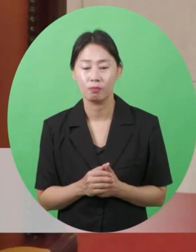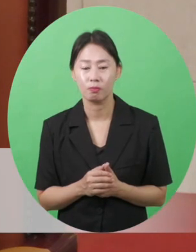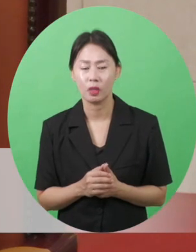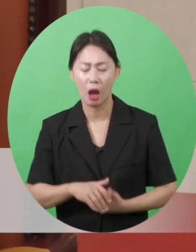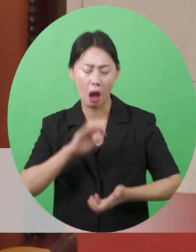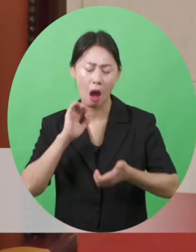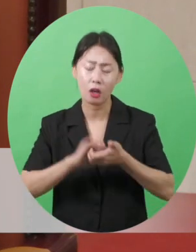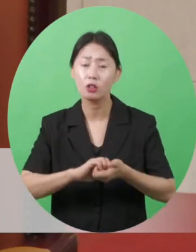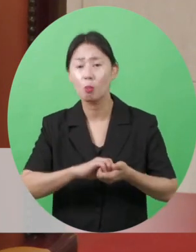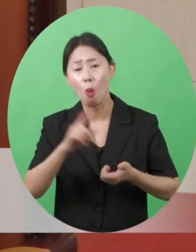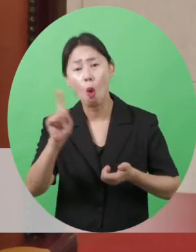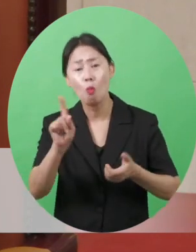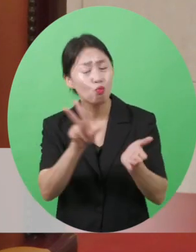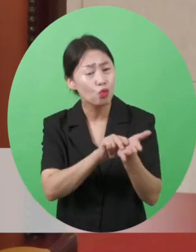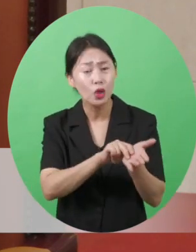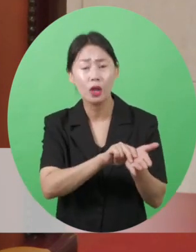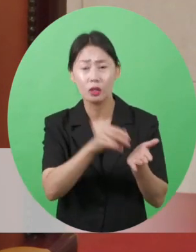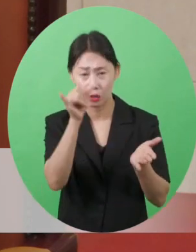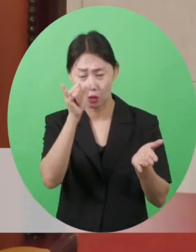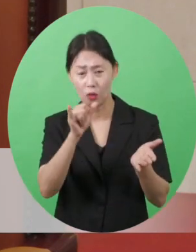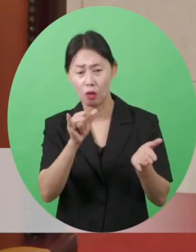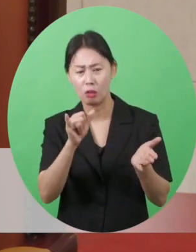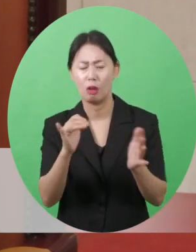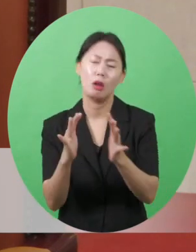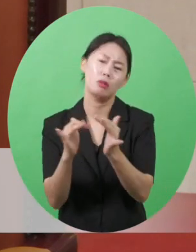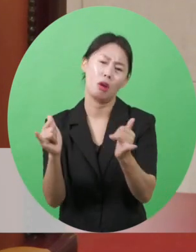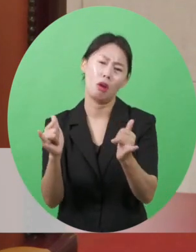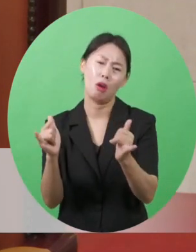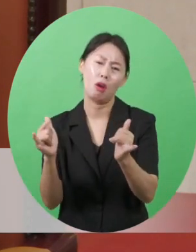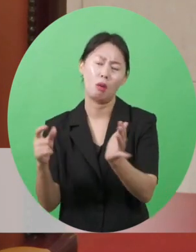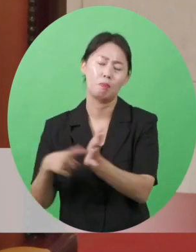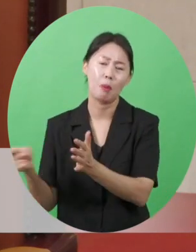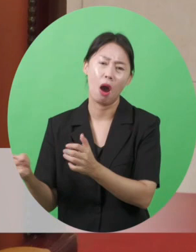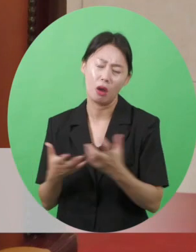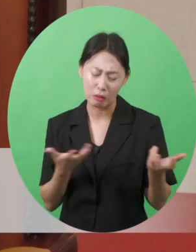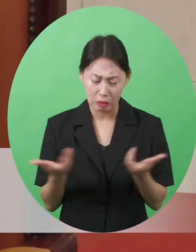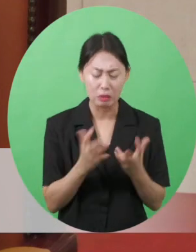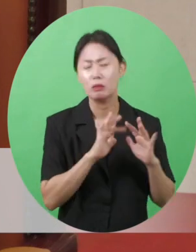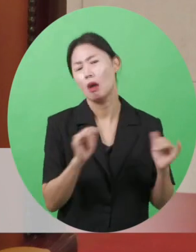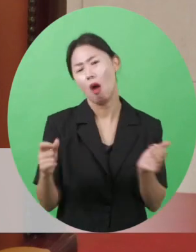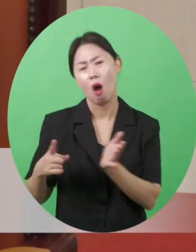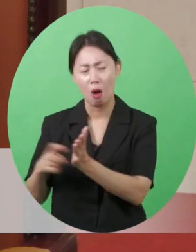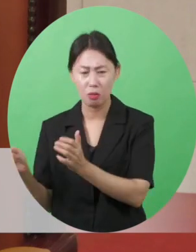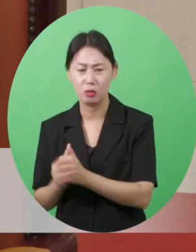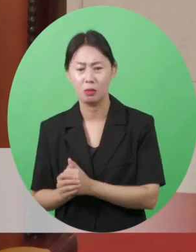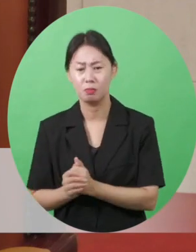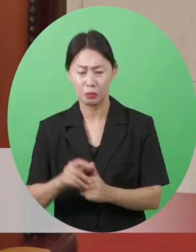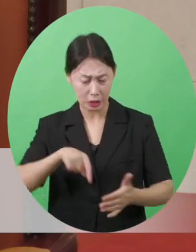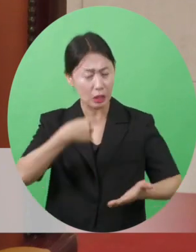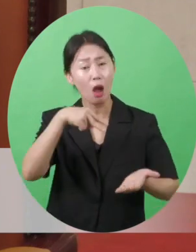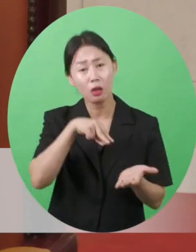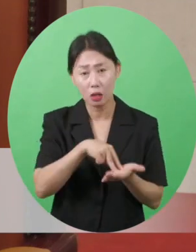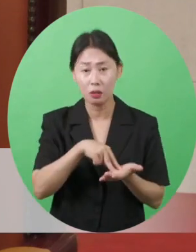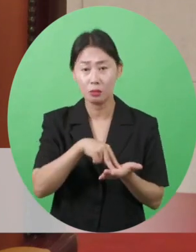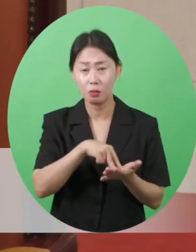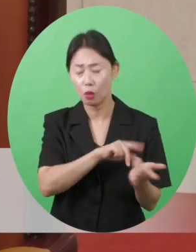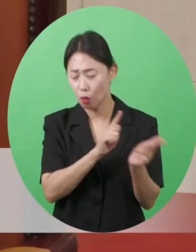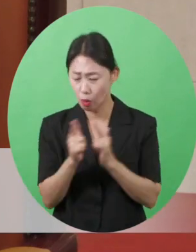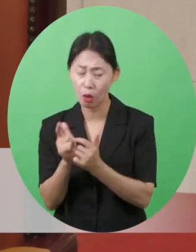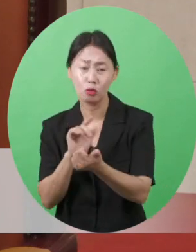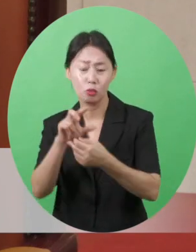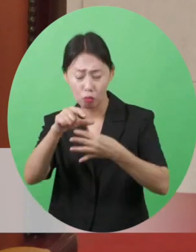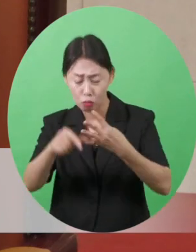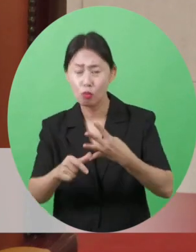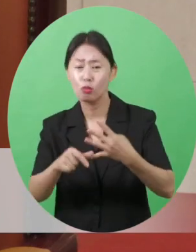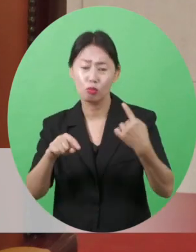또 한계점으로는 사실 계속해서 얘기했지만 인력이 좀 부족한 부분이 있습니다. 그래서 자립지원 프로그램이라든가 다양한